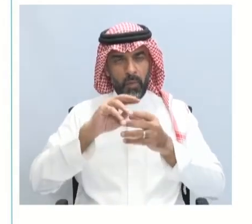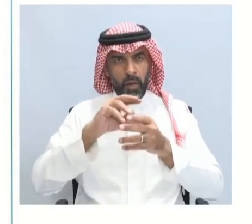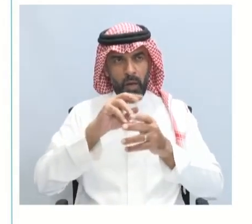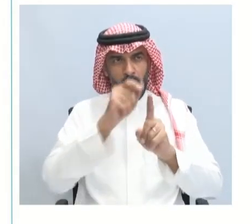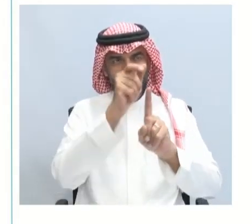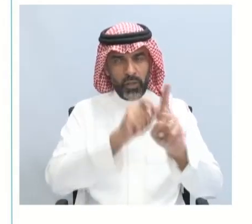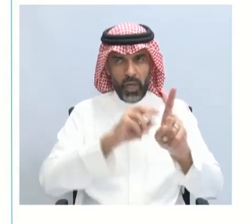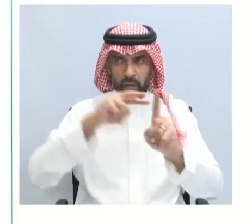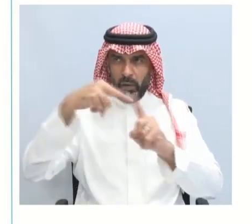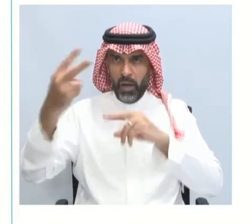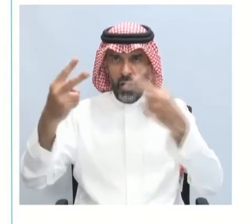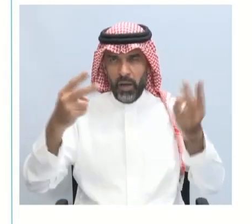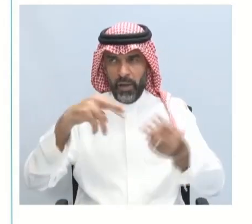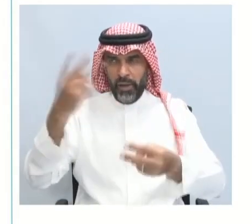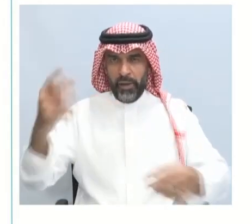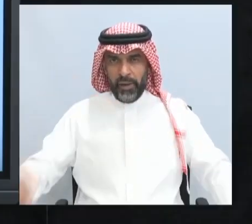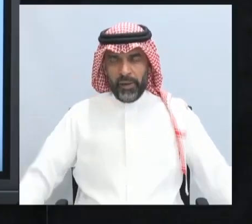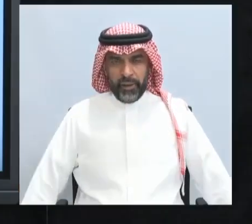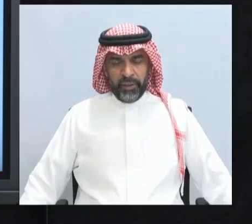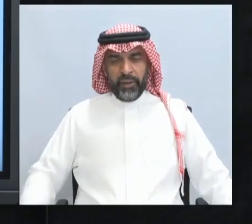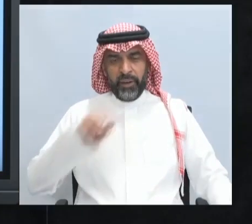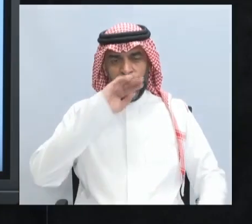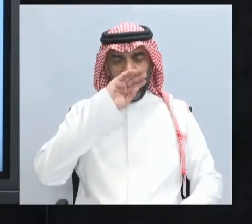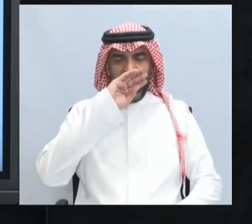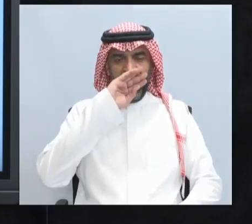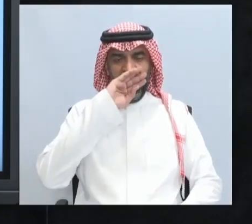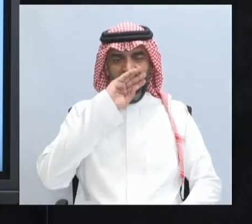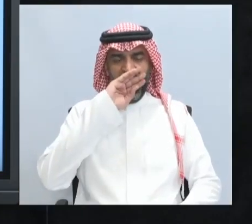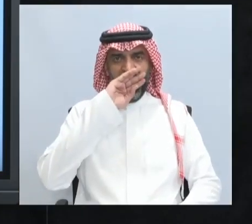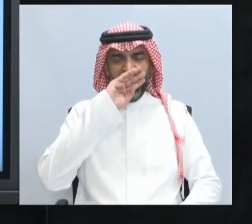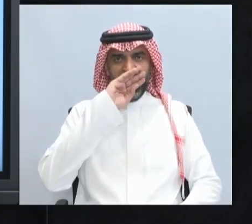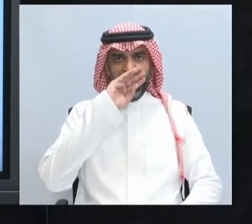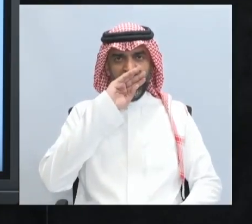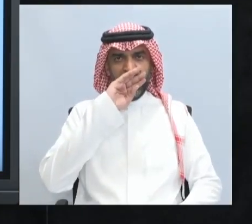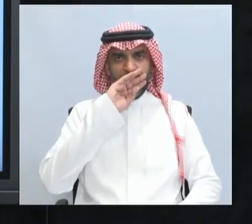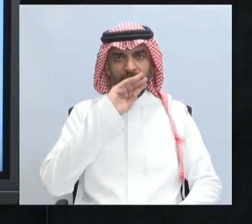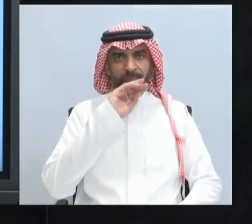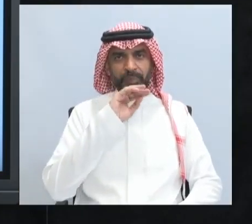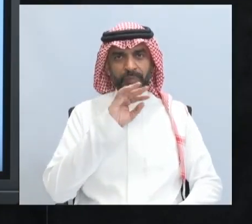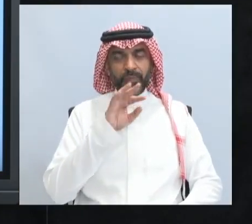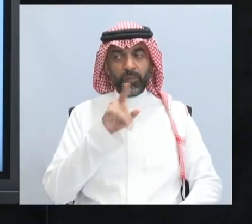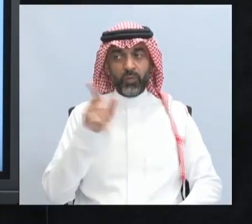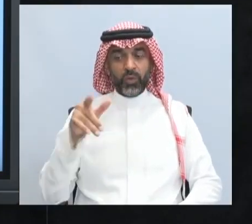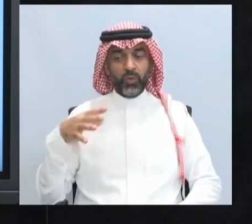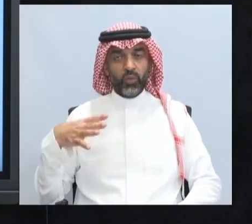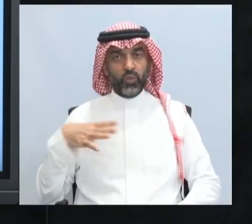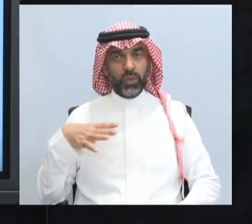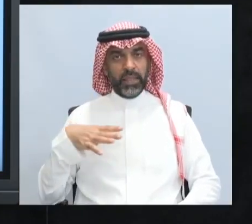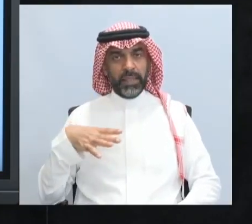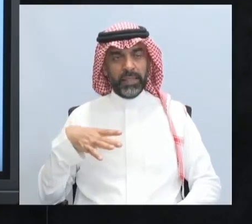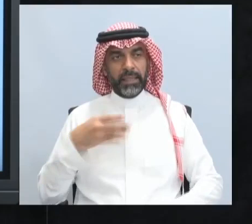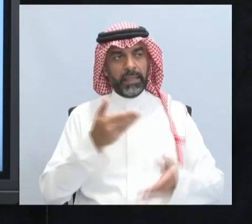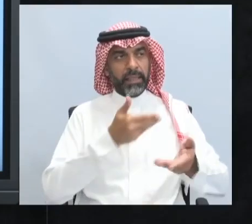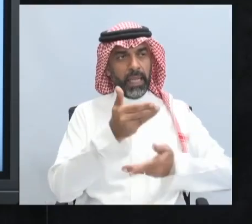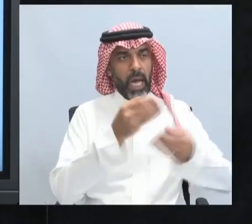عملاء هنالك مثلا قد يكون مديرك هو له علاقه مباشره مع العملاء اتصال مع العملاء